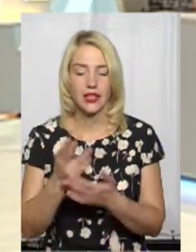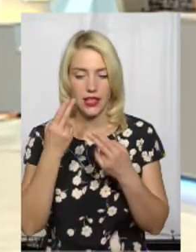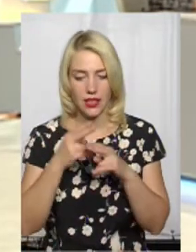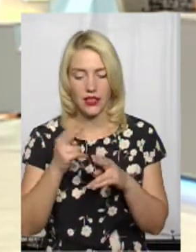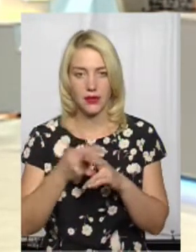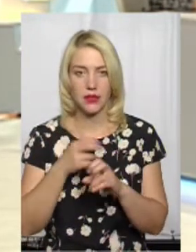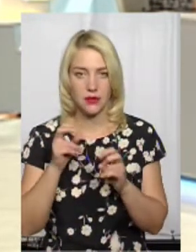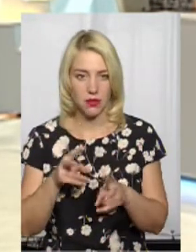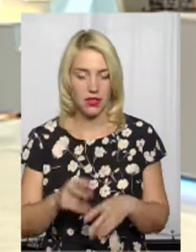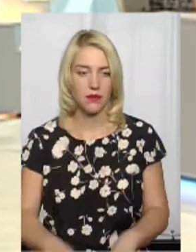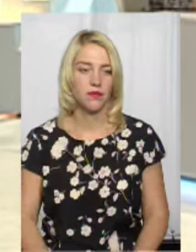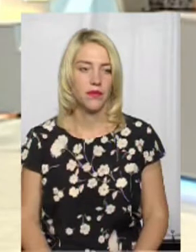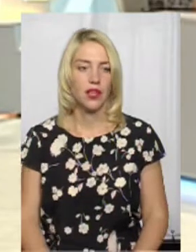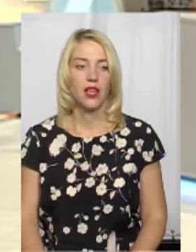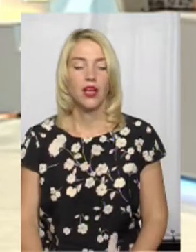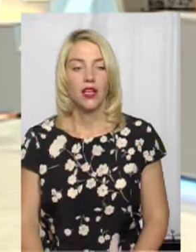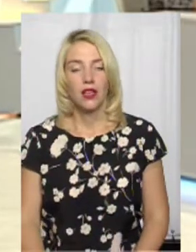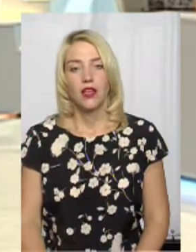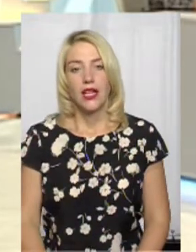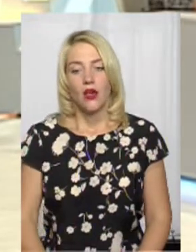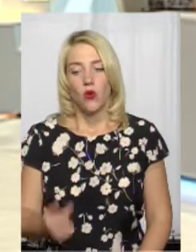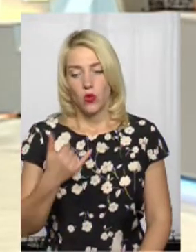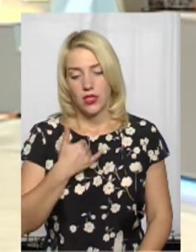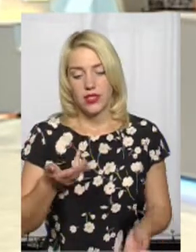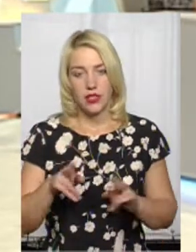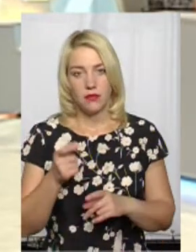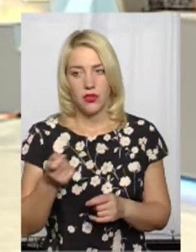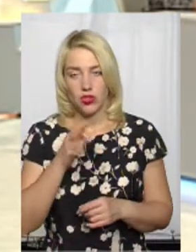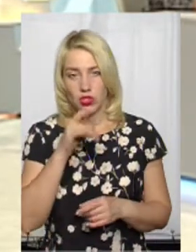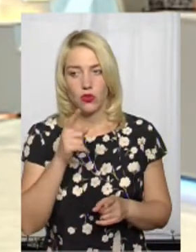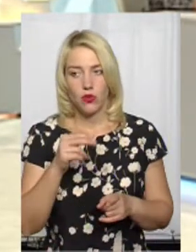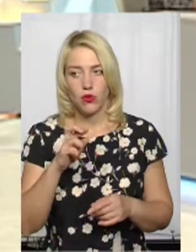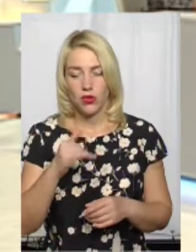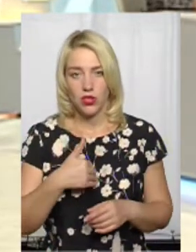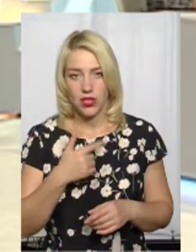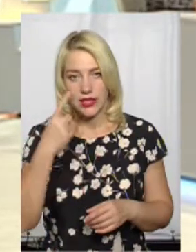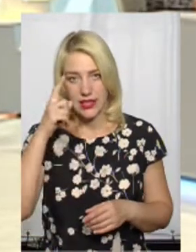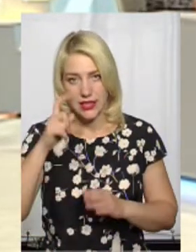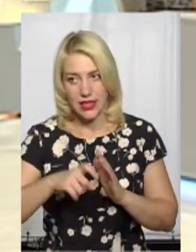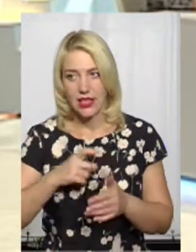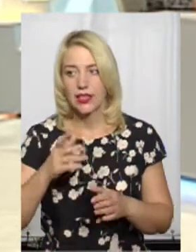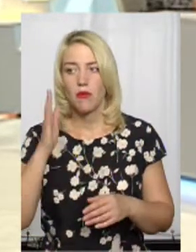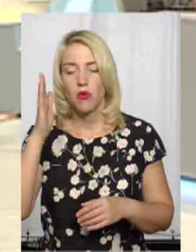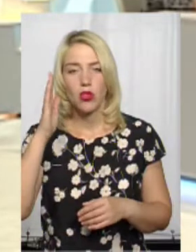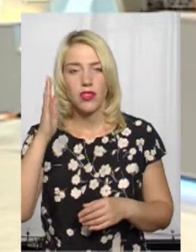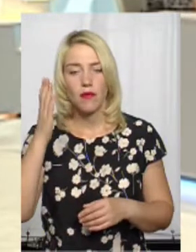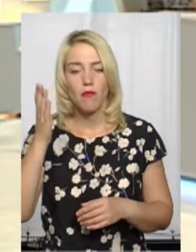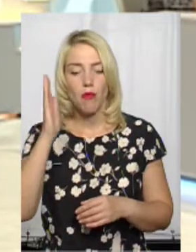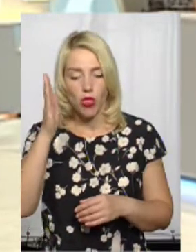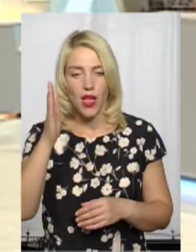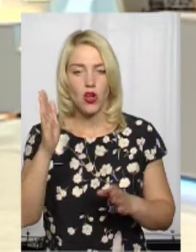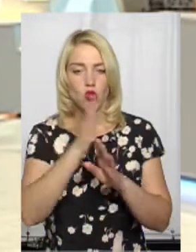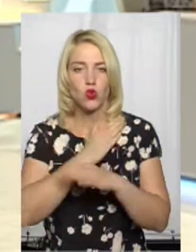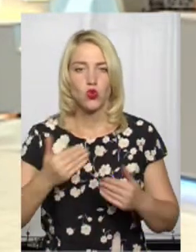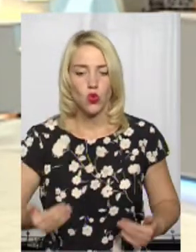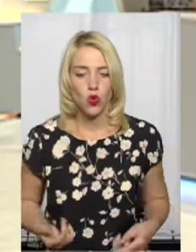безпеки, звісно ж там. Так. Тобто... У нас не так багато часу залишилося, тому хотілося б знати про подальшу долю цих знахідок і